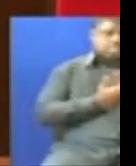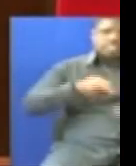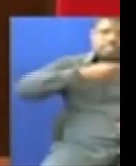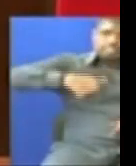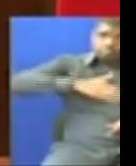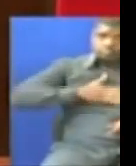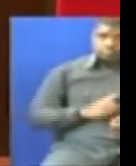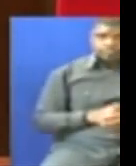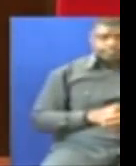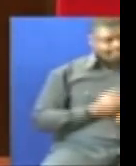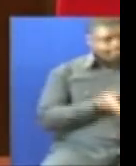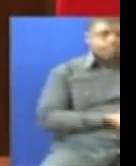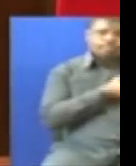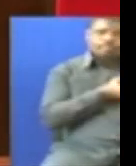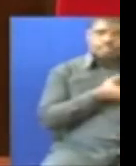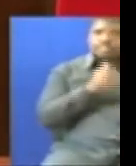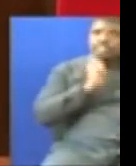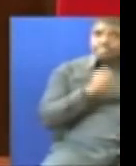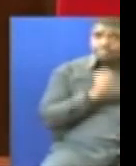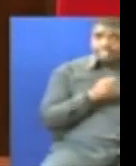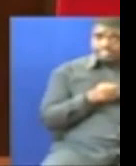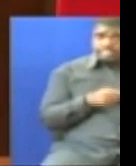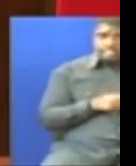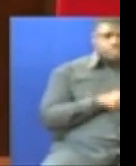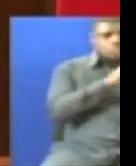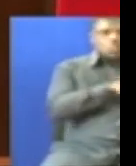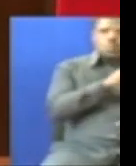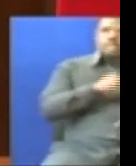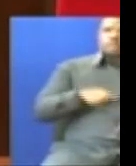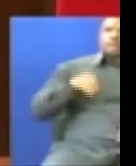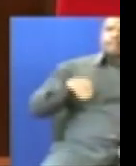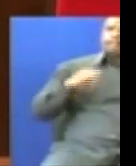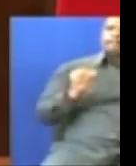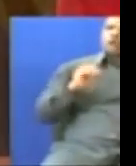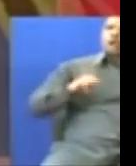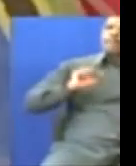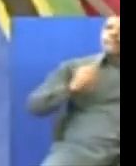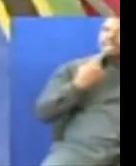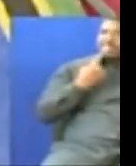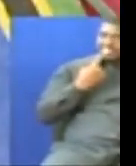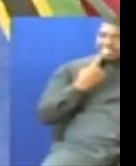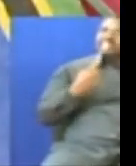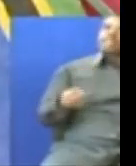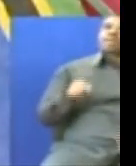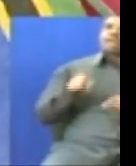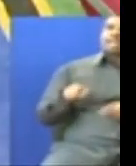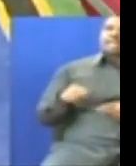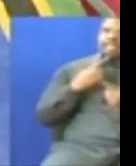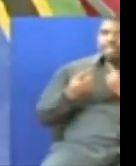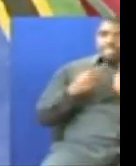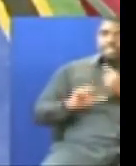Na Mheshimiwa Naibu Spika, wananchi wa Momba wamenituma kusema haya na ninasema kwa niaba yao.